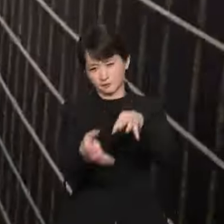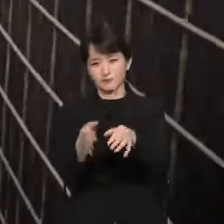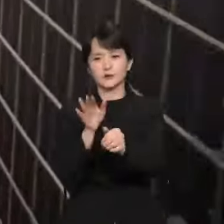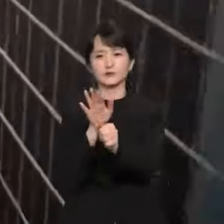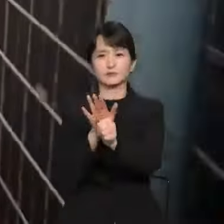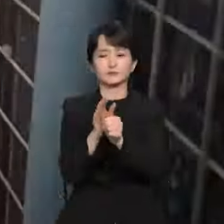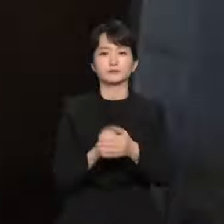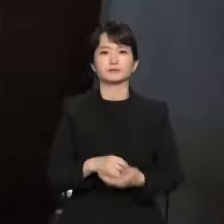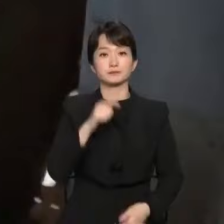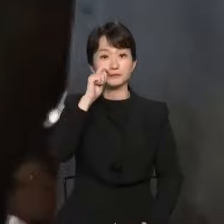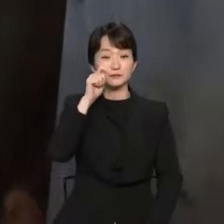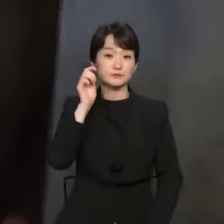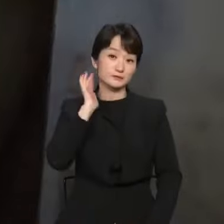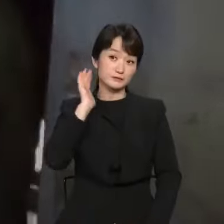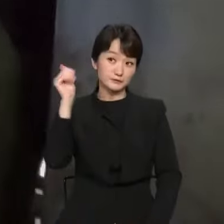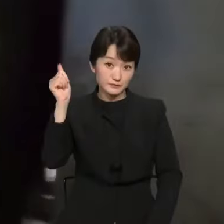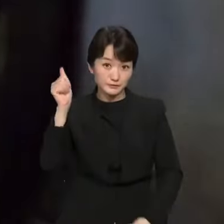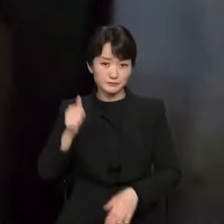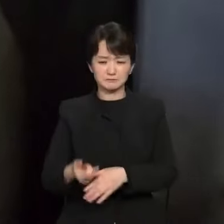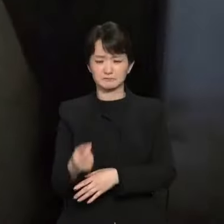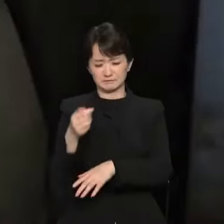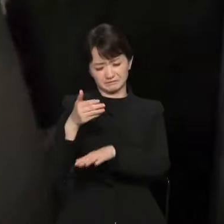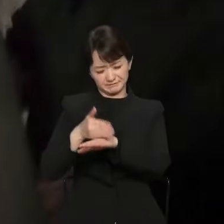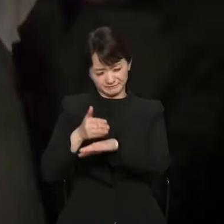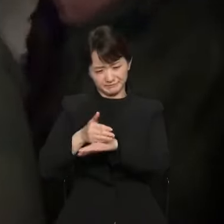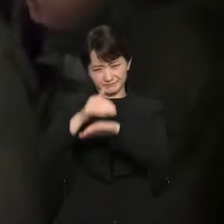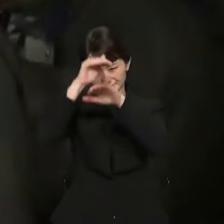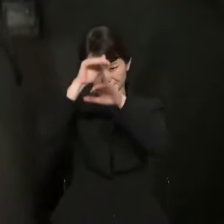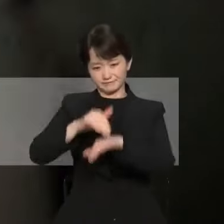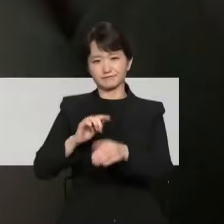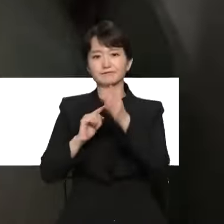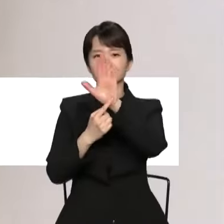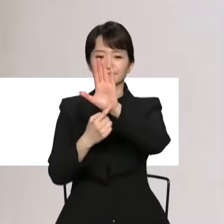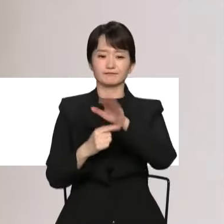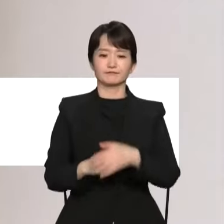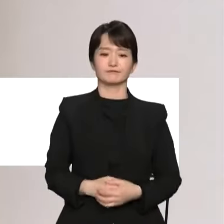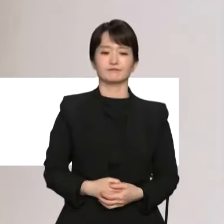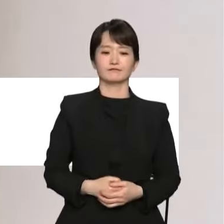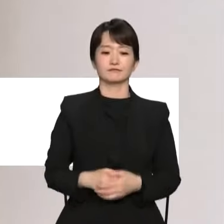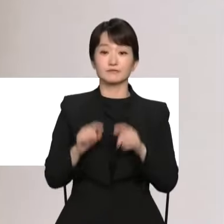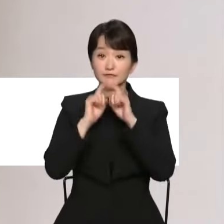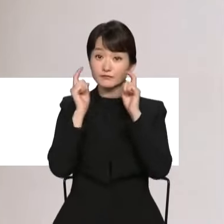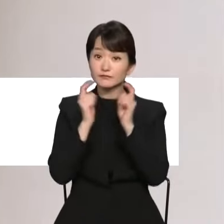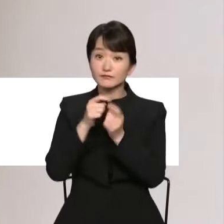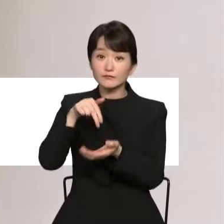젤렌스키 우크라이나 대통령은 당장 감사의 뜻을 전했습니다.